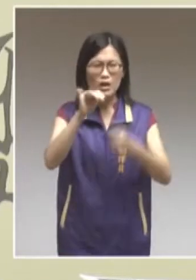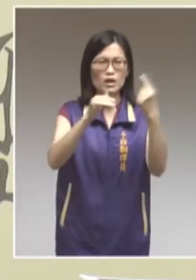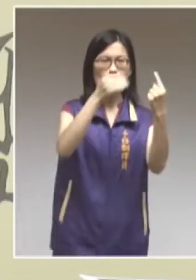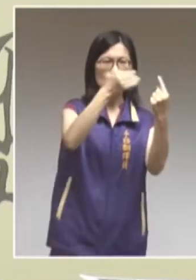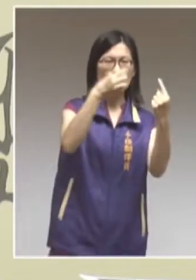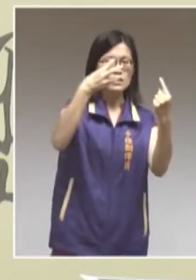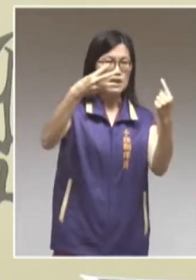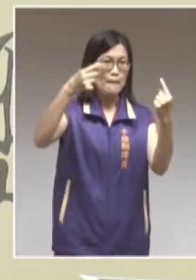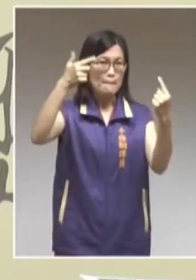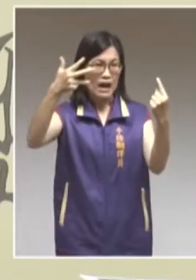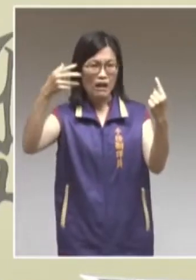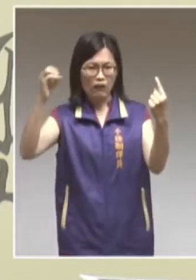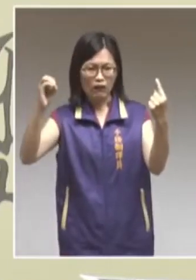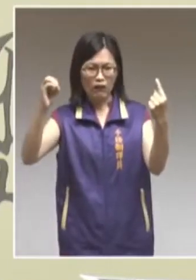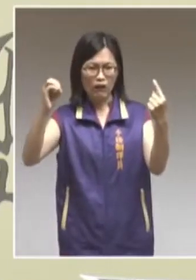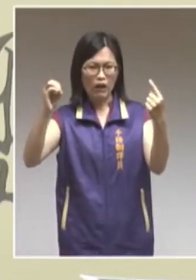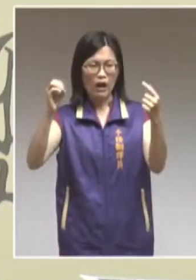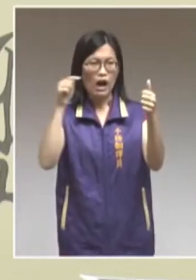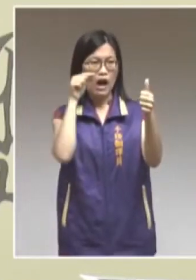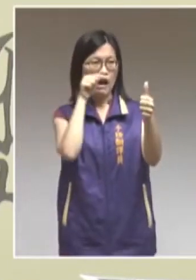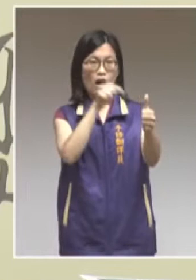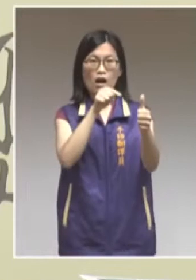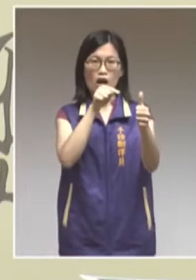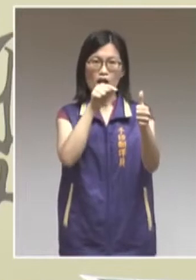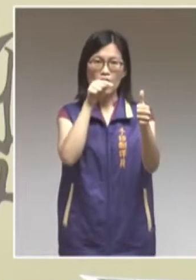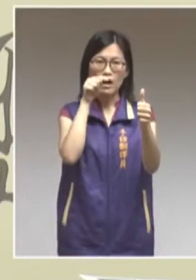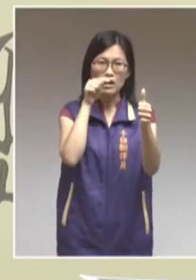那19380我们发现说他的